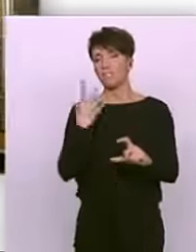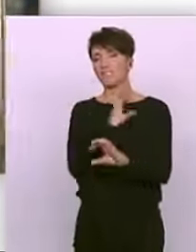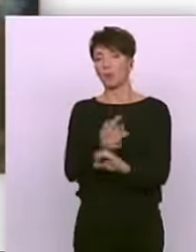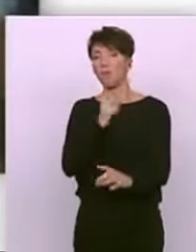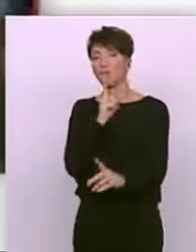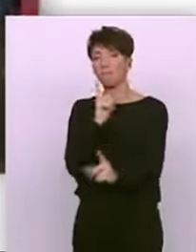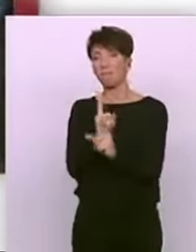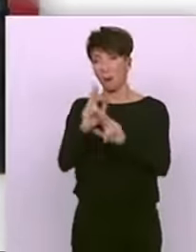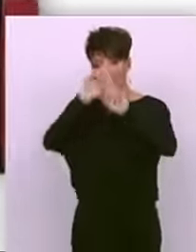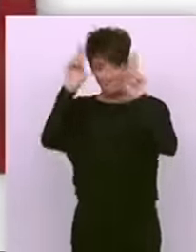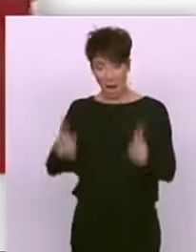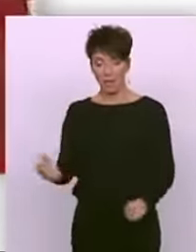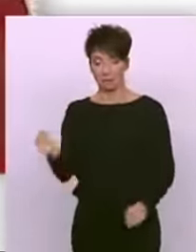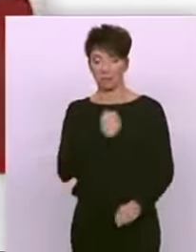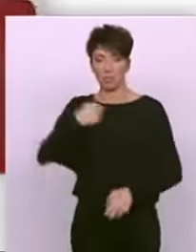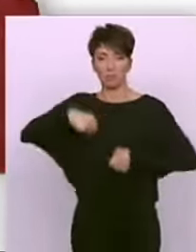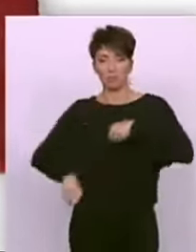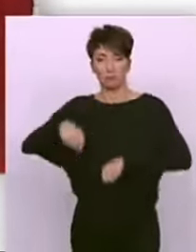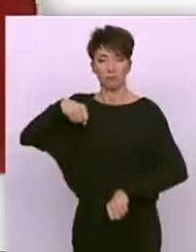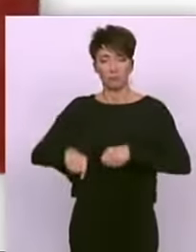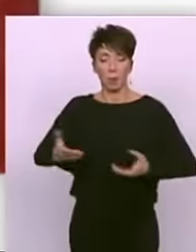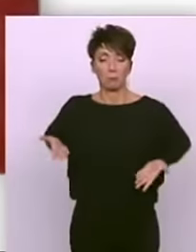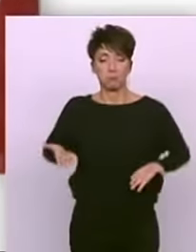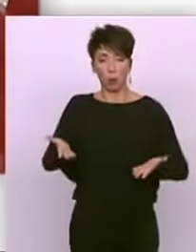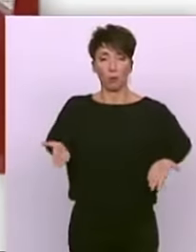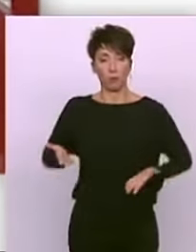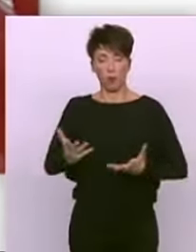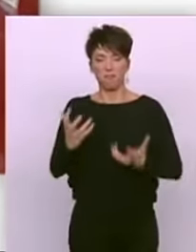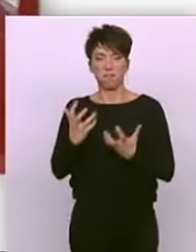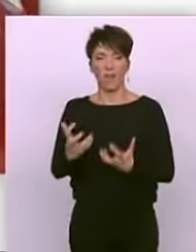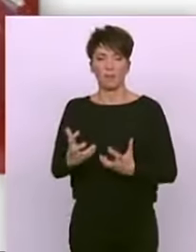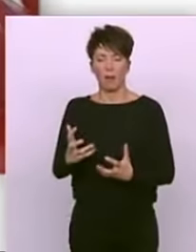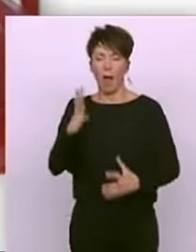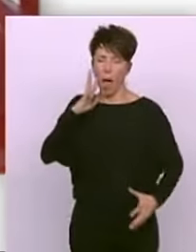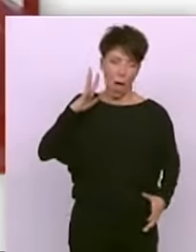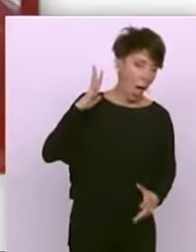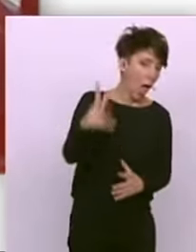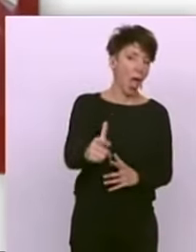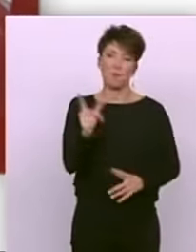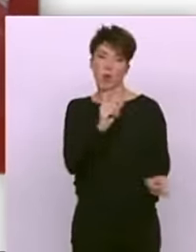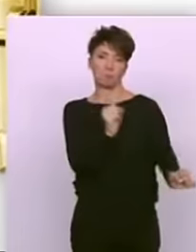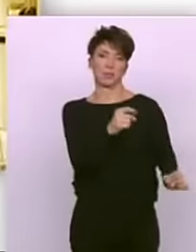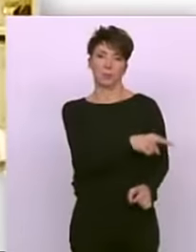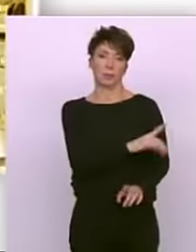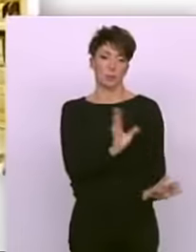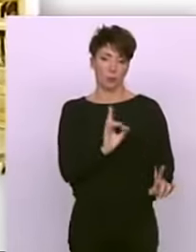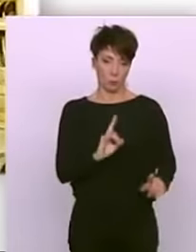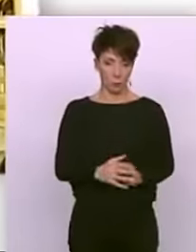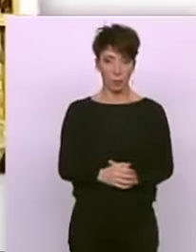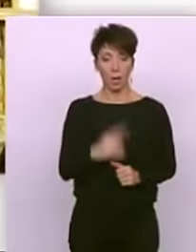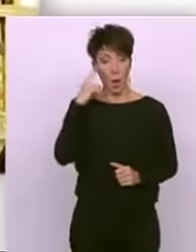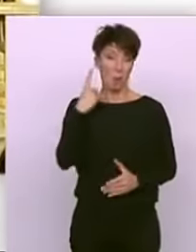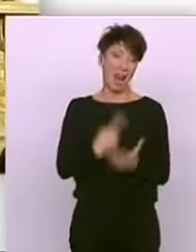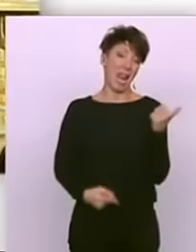το συγκεκριμένο παραδοσιακό φούρνο ζυμών κάθε μέρα, ψήνουν κάθε μέρα και διαθέτουν ψωμί από αγνές πρώτες ύλες. Νομίζω ότι έλειπε,